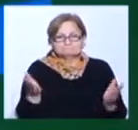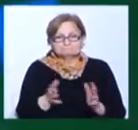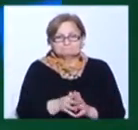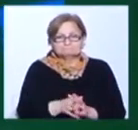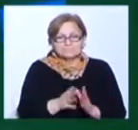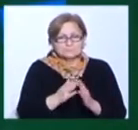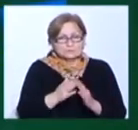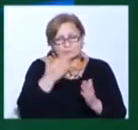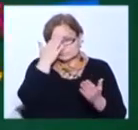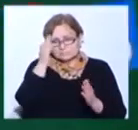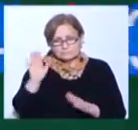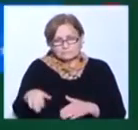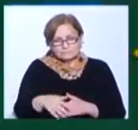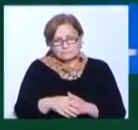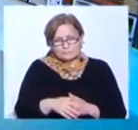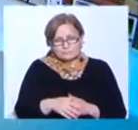სახში დამჩა.